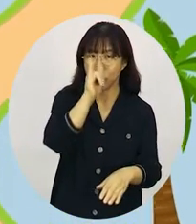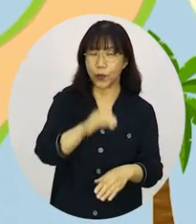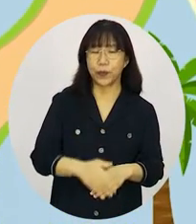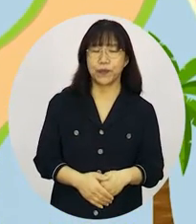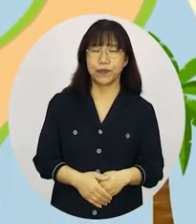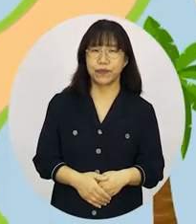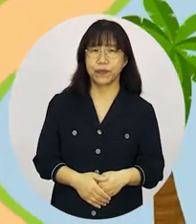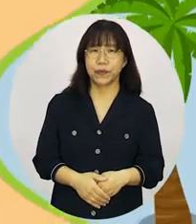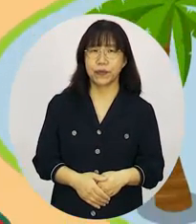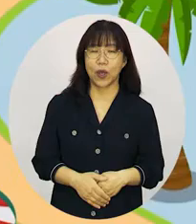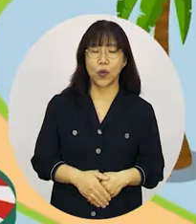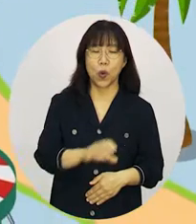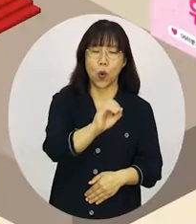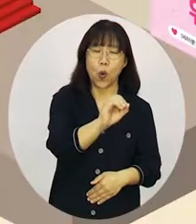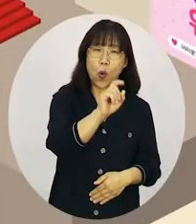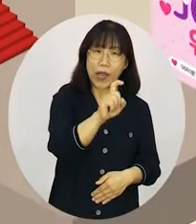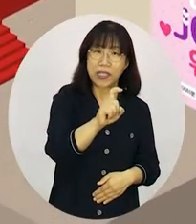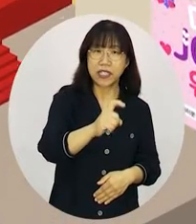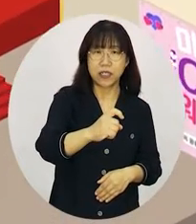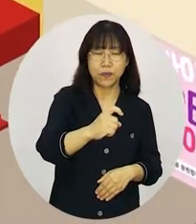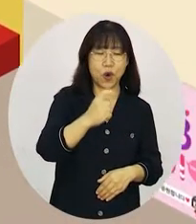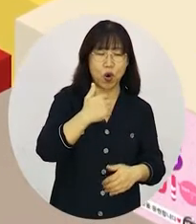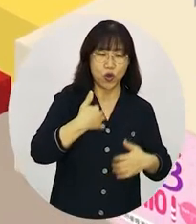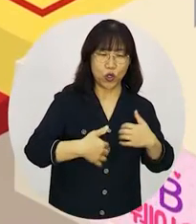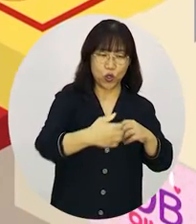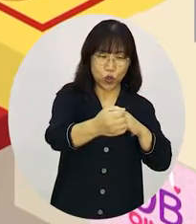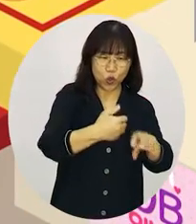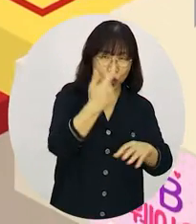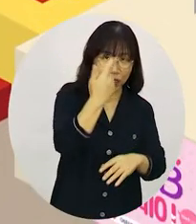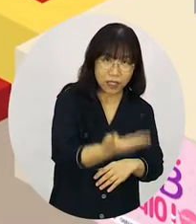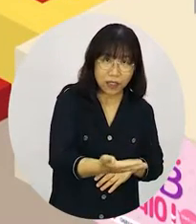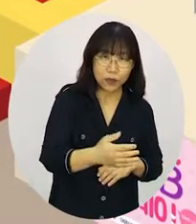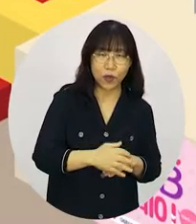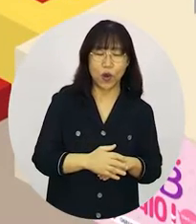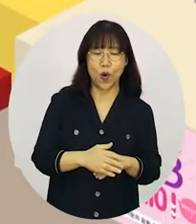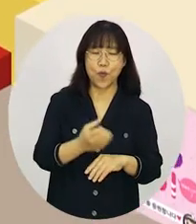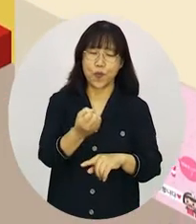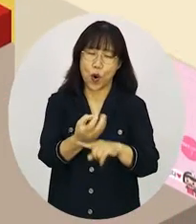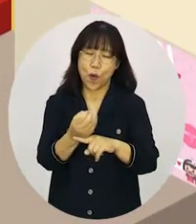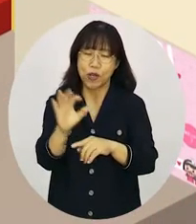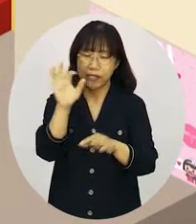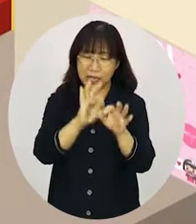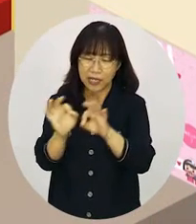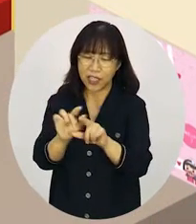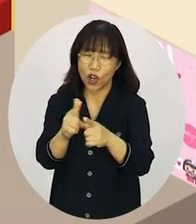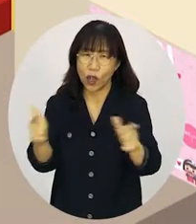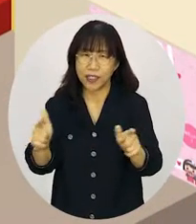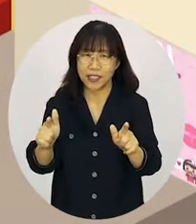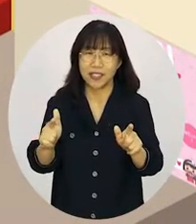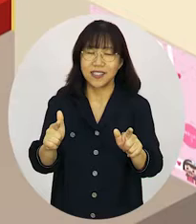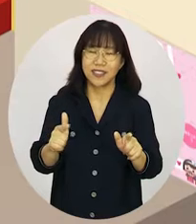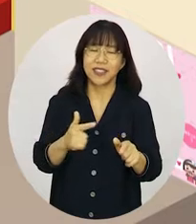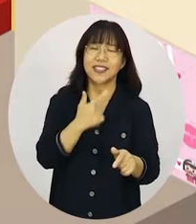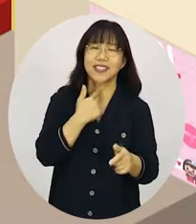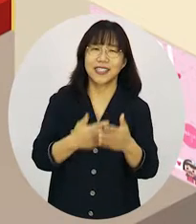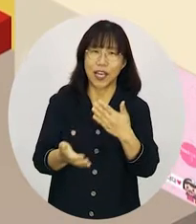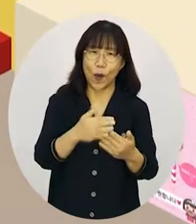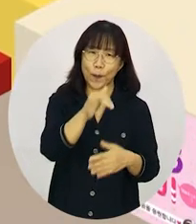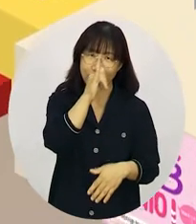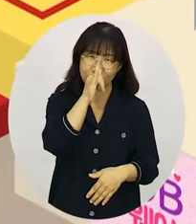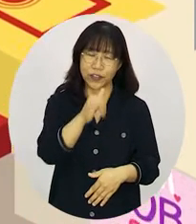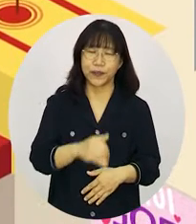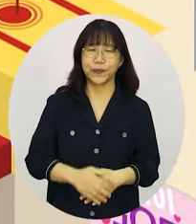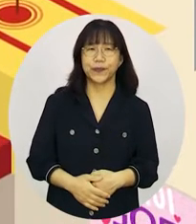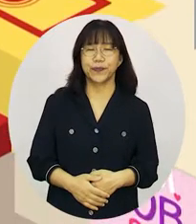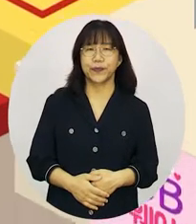운영됩니다. 이외에도 OX퀴즈, 보물찾기 등 다양한 이색체험도 준비돼 참여하는 청소년들의